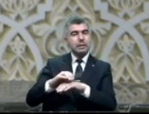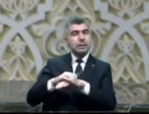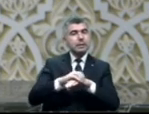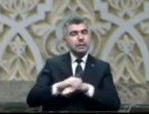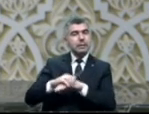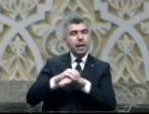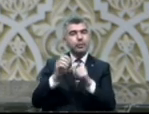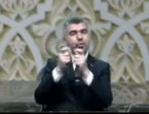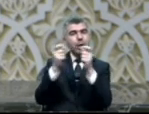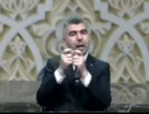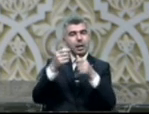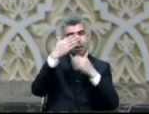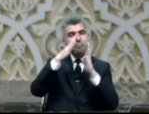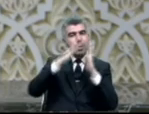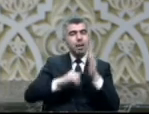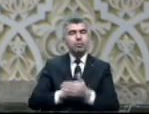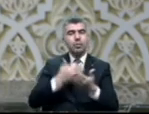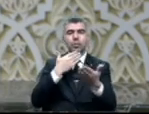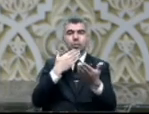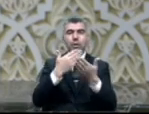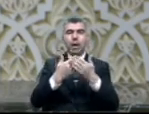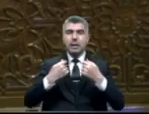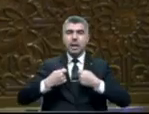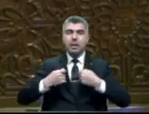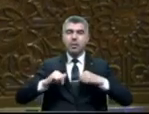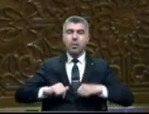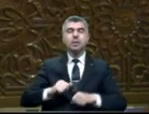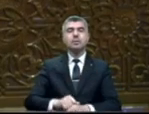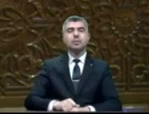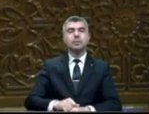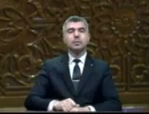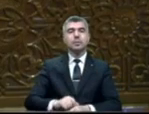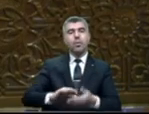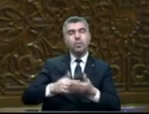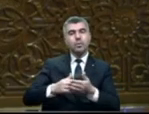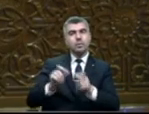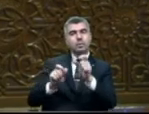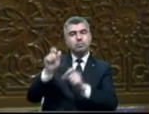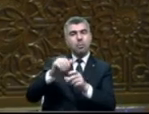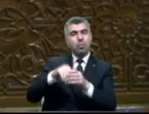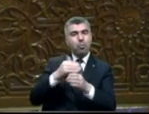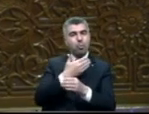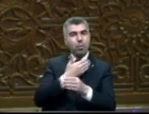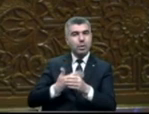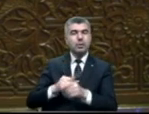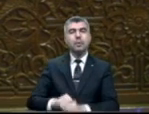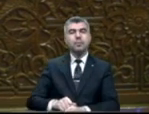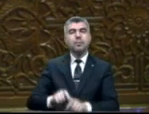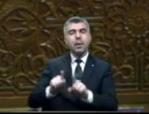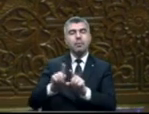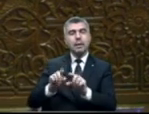تقديم السؤال. السيد محمد رضا تفضل. شكرا السيد الرئيس، السيد الوزير المحترم، السيد الوزير المحترم، السيدة السادة المستشارون، نسألكم